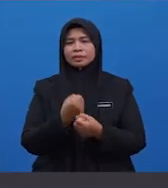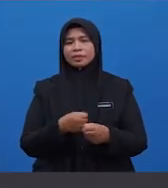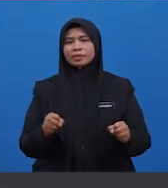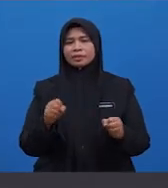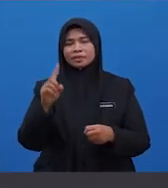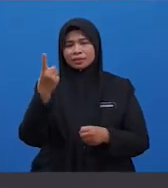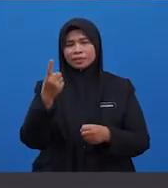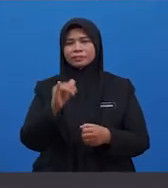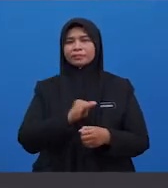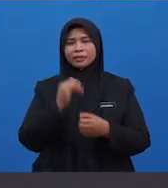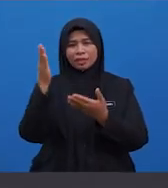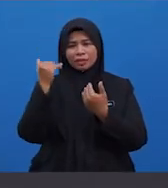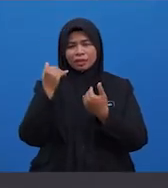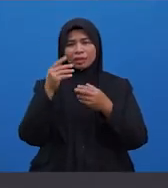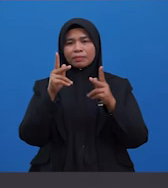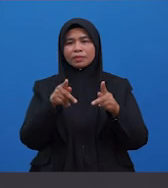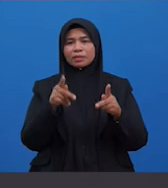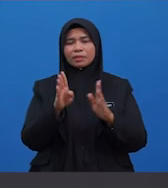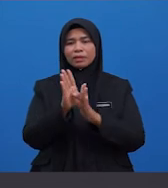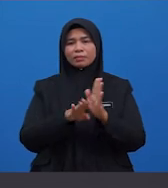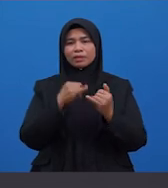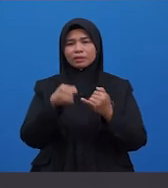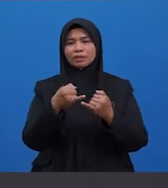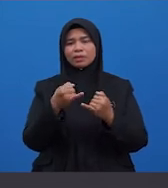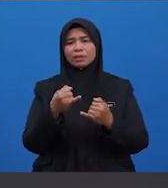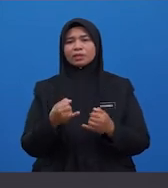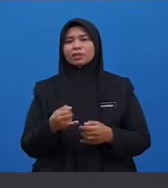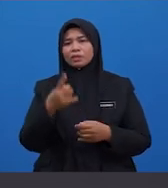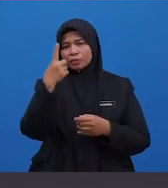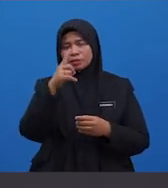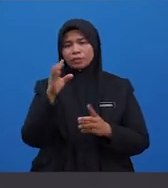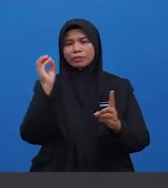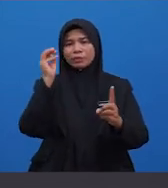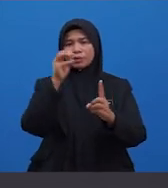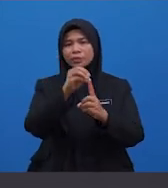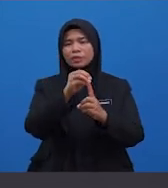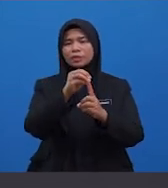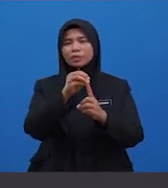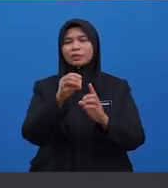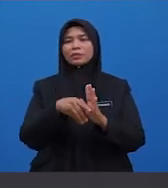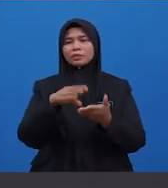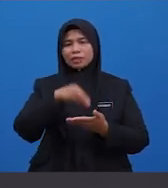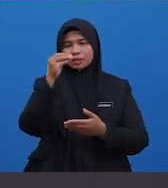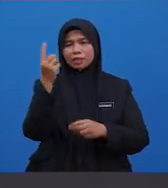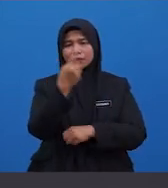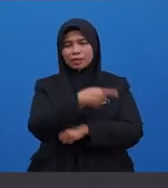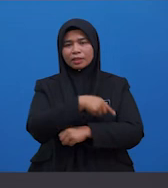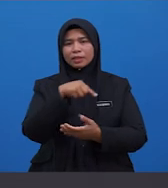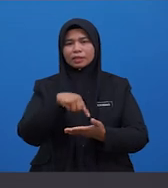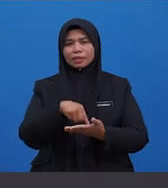kita. Saya harap pelajar-pelajar berjaya menguasai objektif pembelajaran kita pada hari ini.